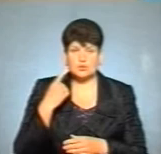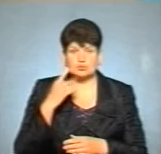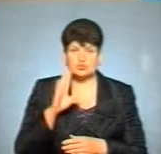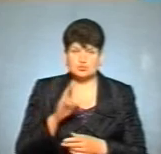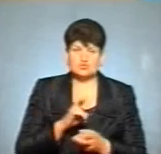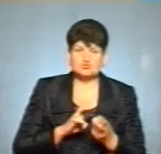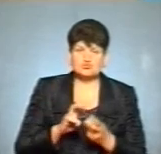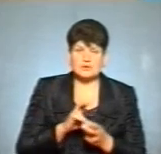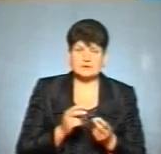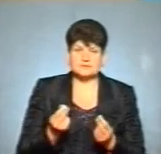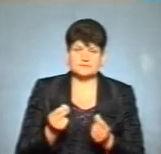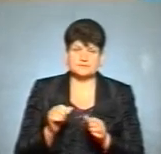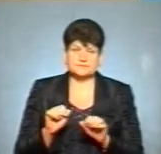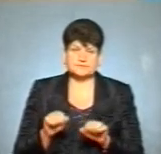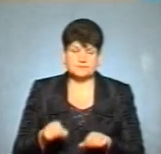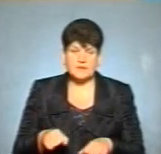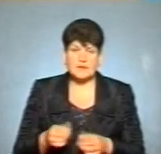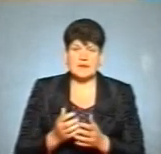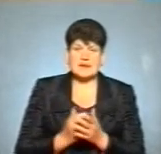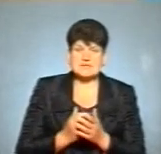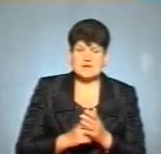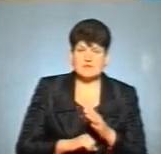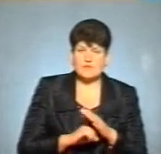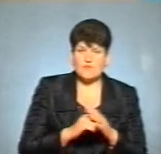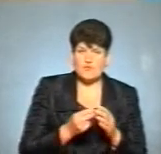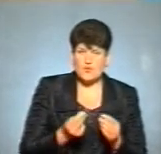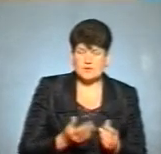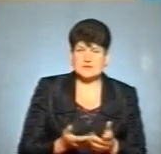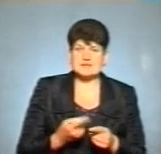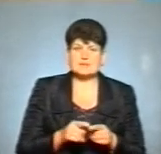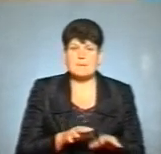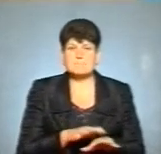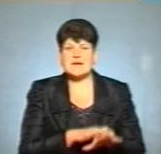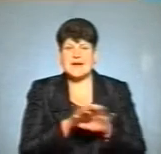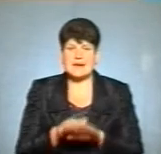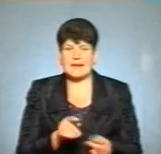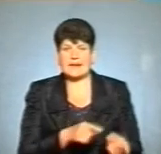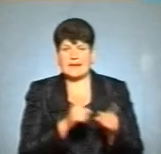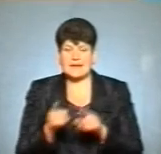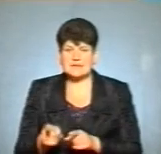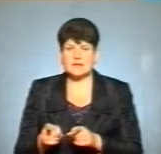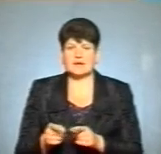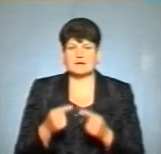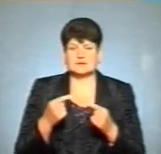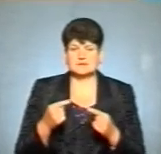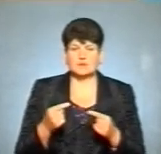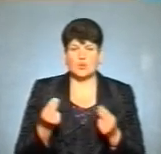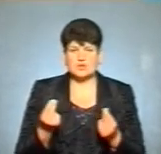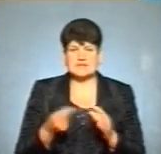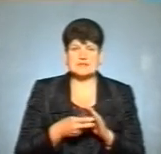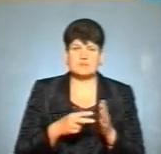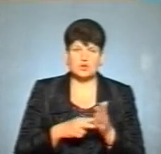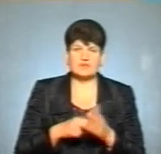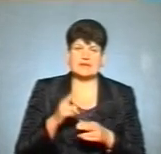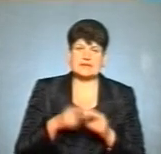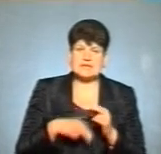шукатися ресурси. Це, перш за все, певні резервні фонди. Тобто це буде перекидка, можливо, певних коштів, які заплановані, наприклад, на